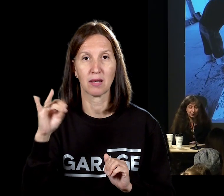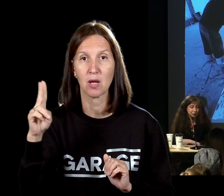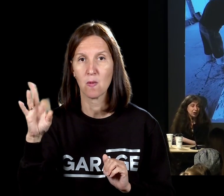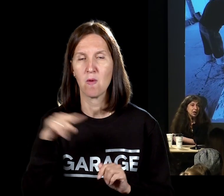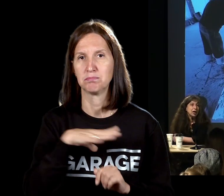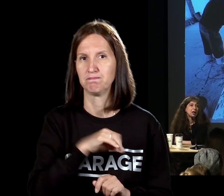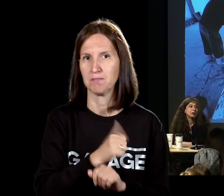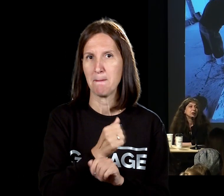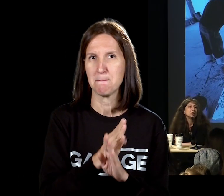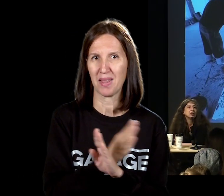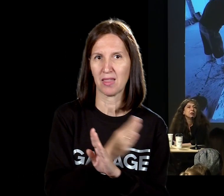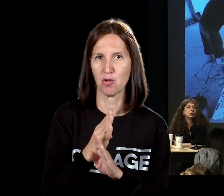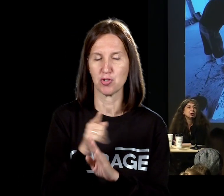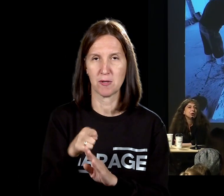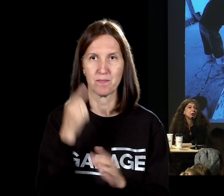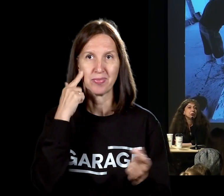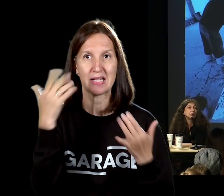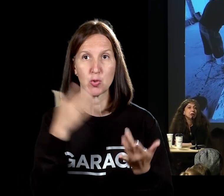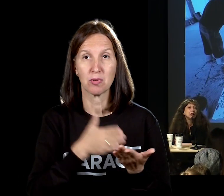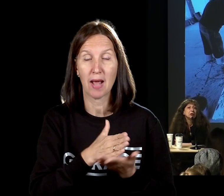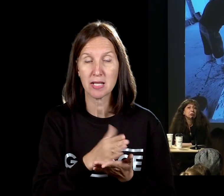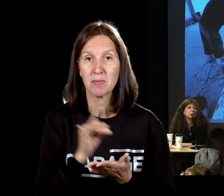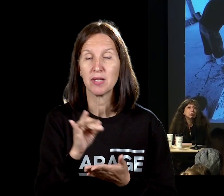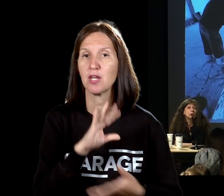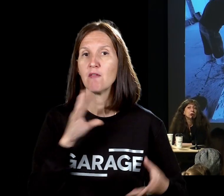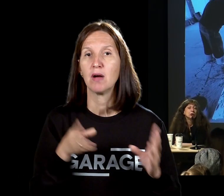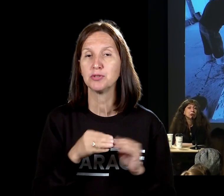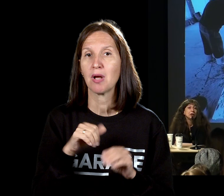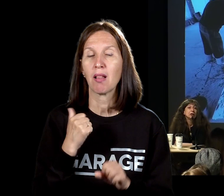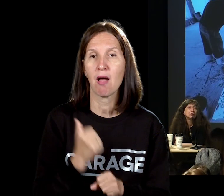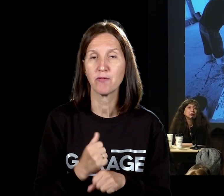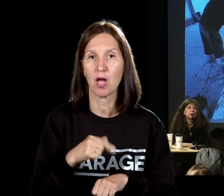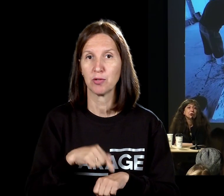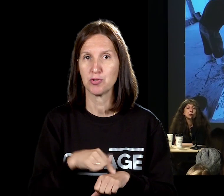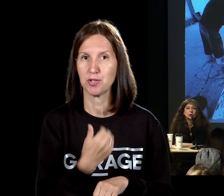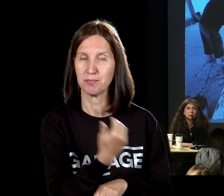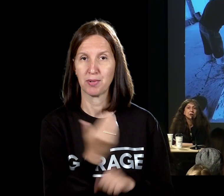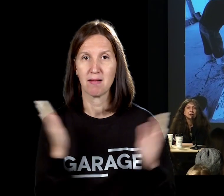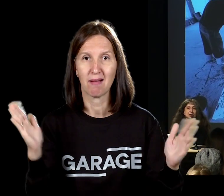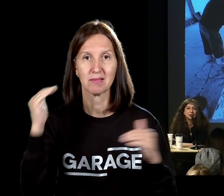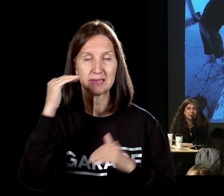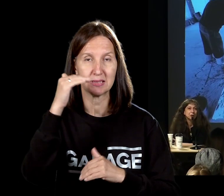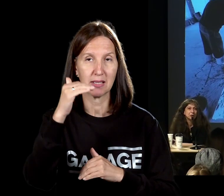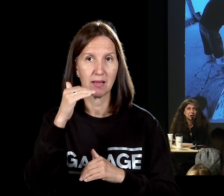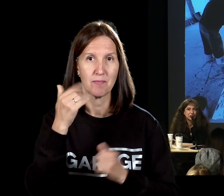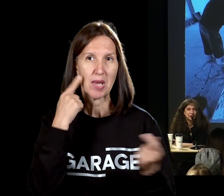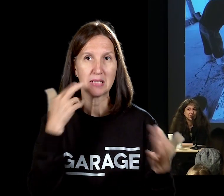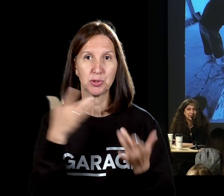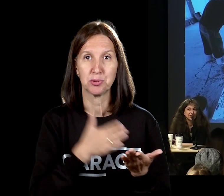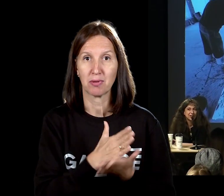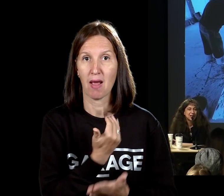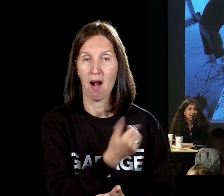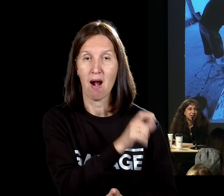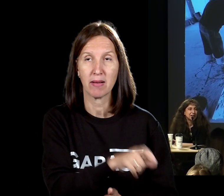предтечей сюрреализма. Наверное, главное ощущение, которое есть в полотнах сюрреалистов, это ощущение такой оцепенелости, да,